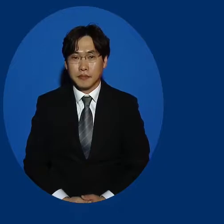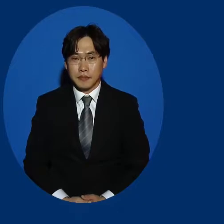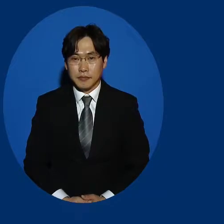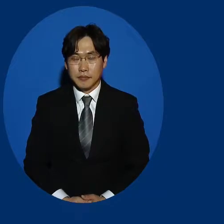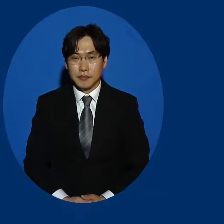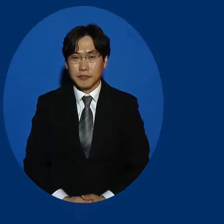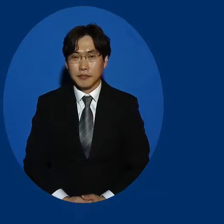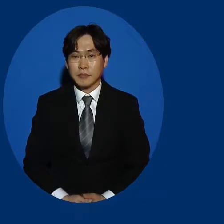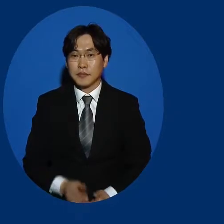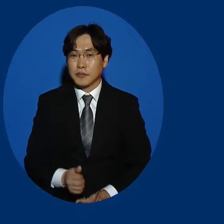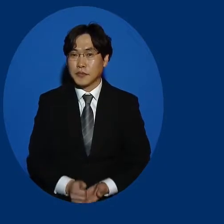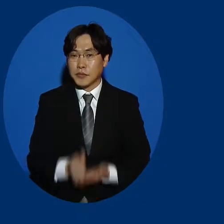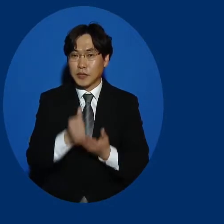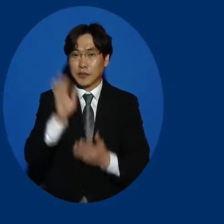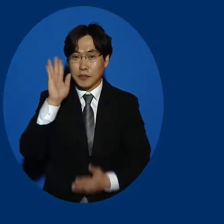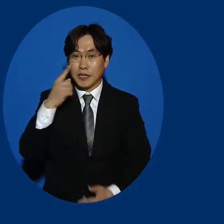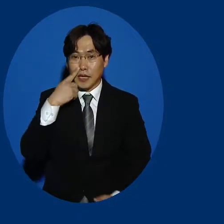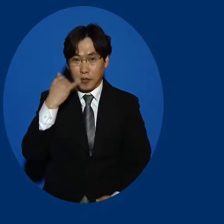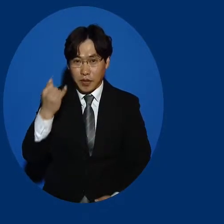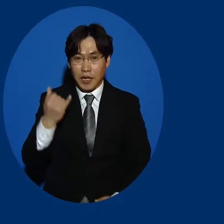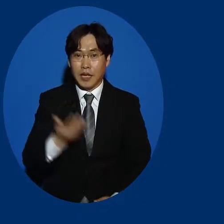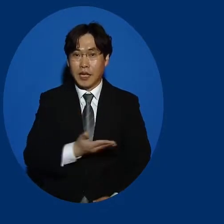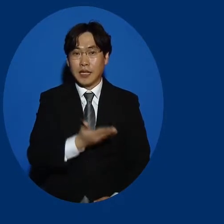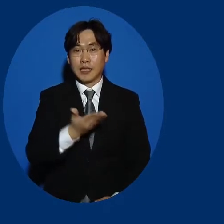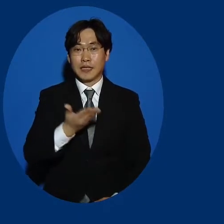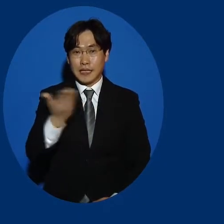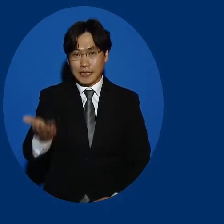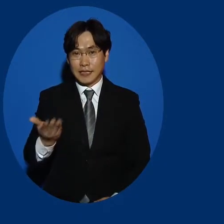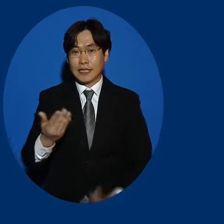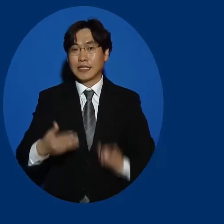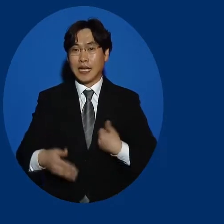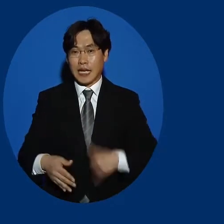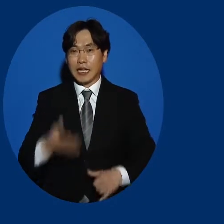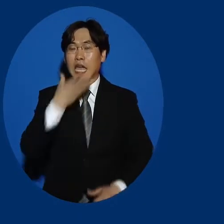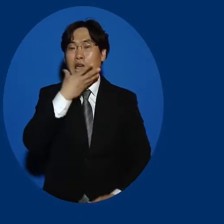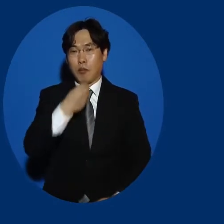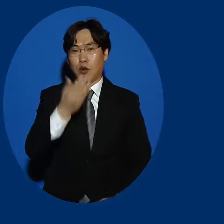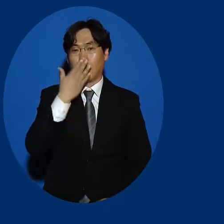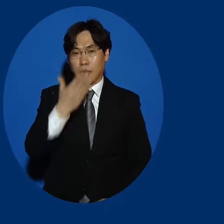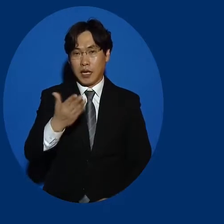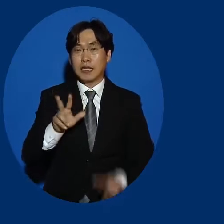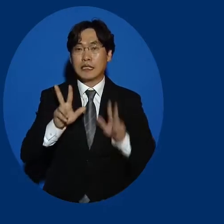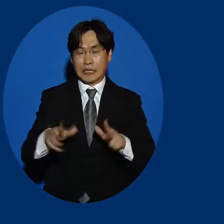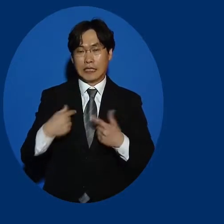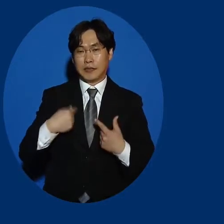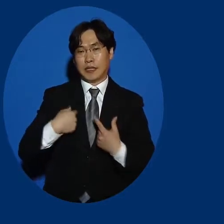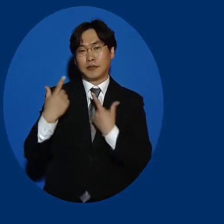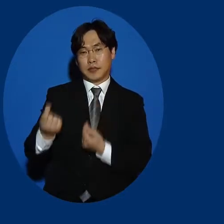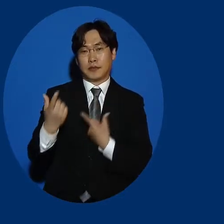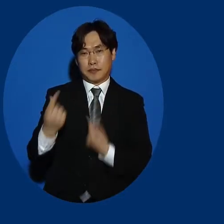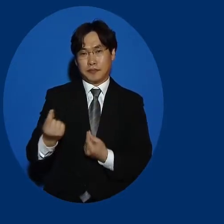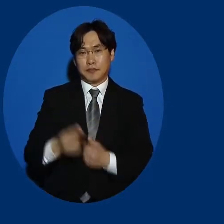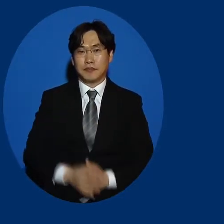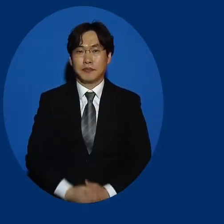Dear future mom, Tuo figlio potrà essere felice. Come lo sono io.